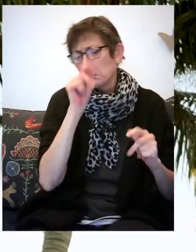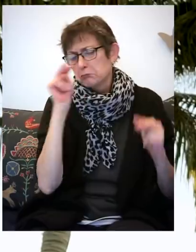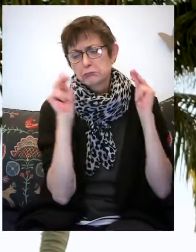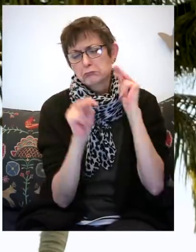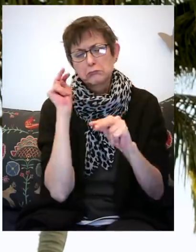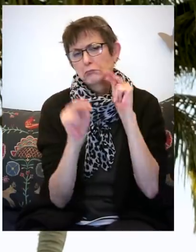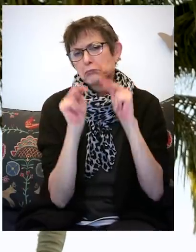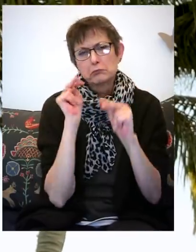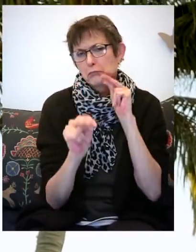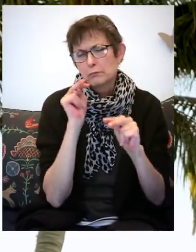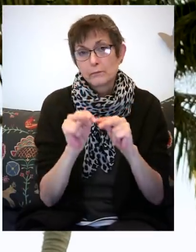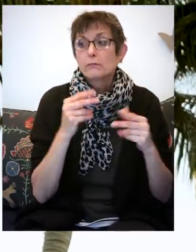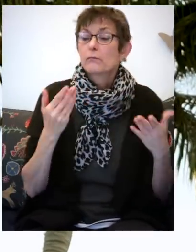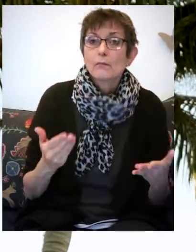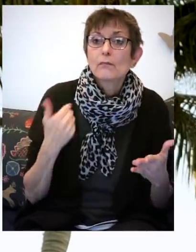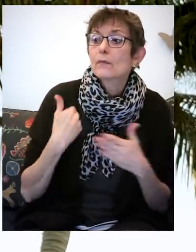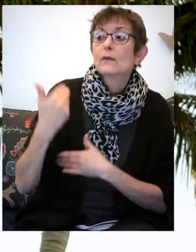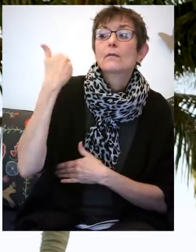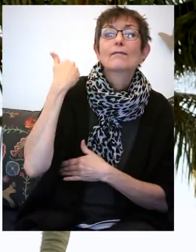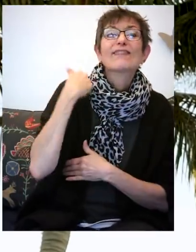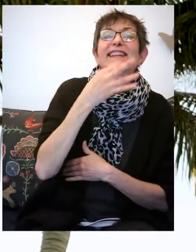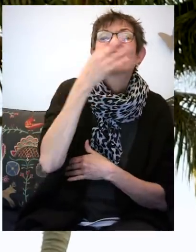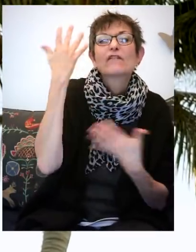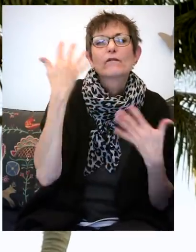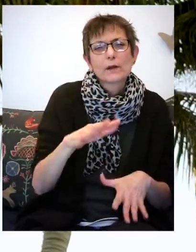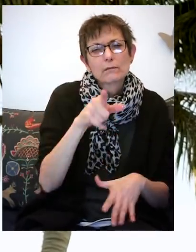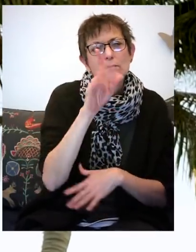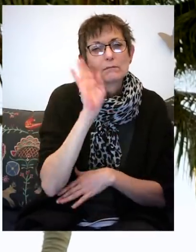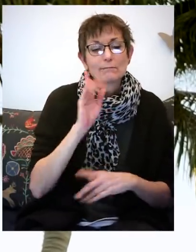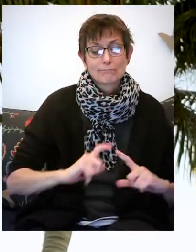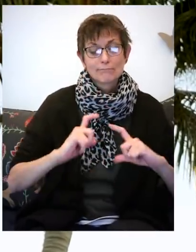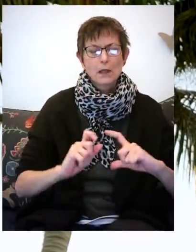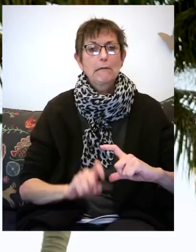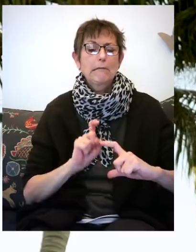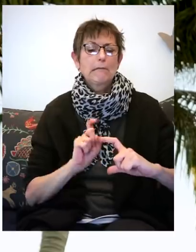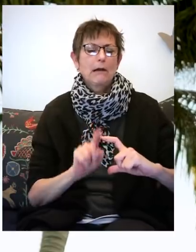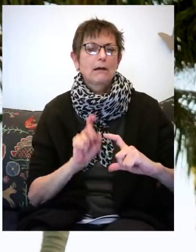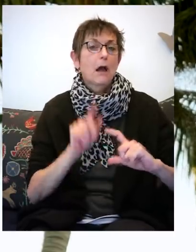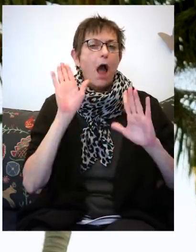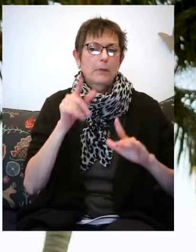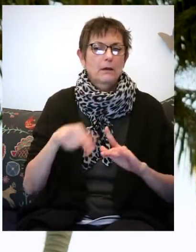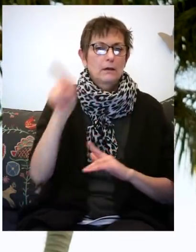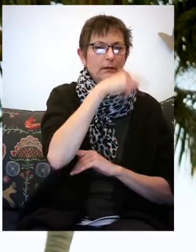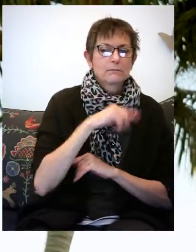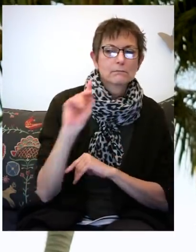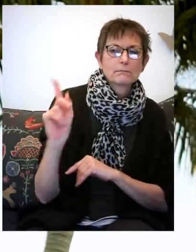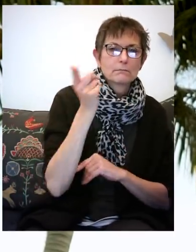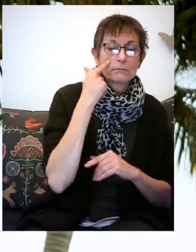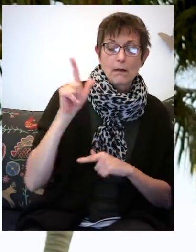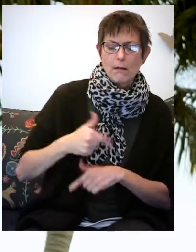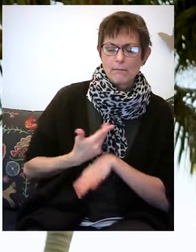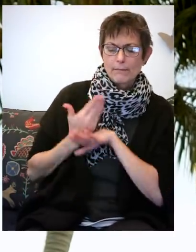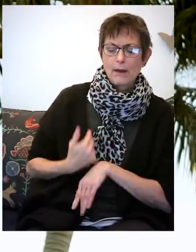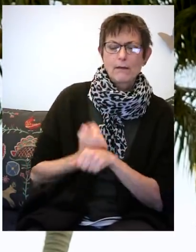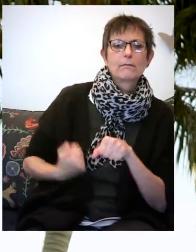être informé des nouvelles vidéos qui sortent. Venez, on le fait maintenant ensemble. On prend une seconde, allez-y, cliquez sur la cloche. Allez-y vraiment, vous allez voir, ça fait pas